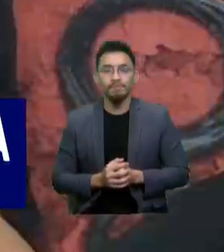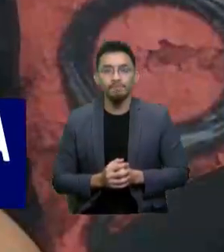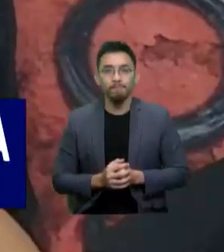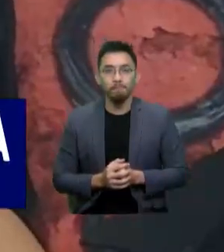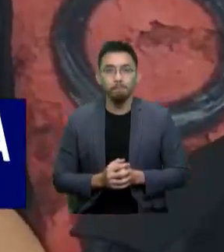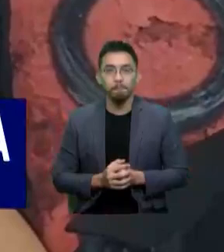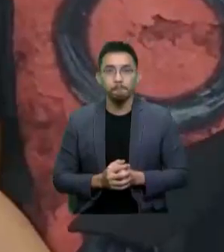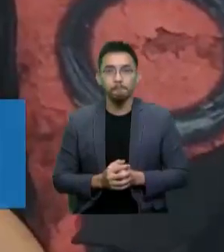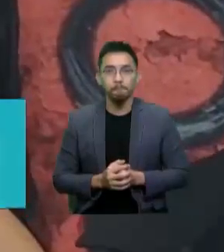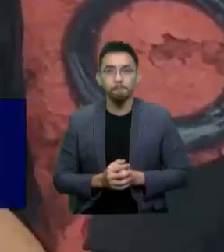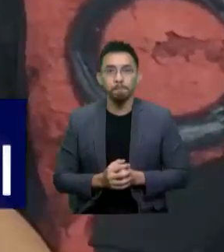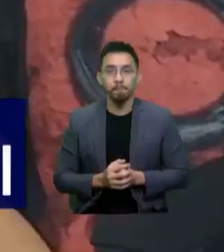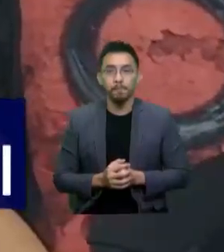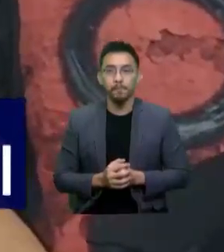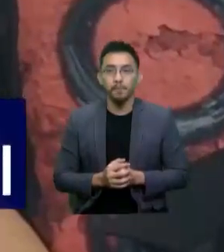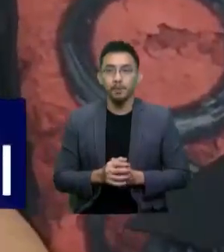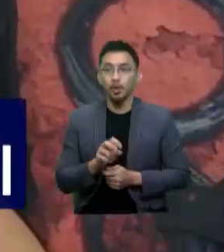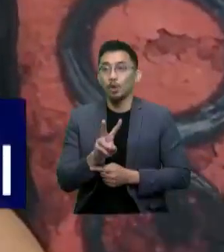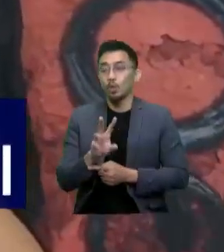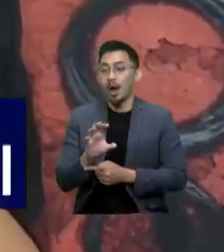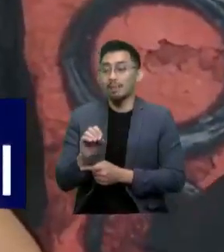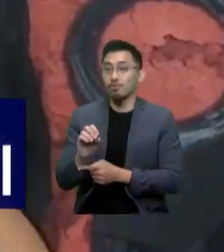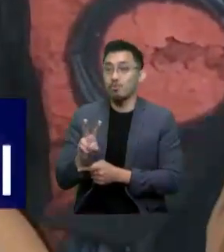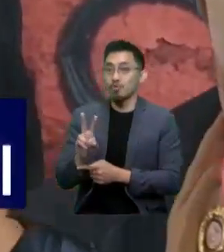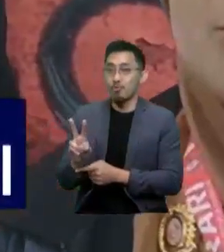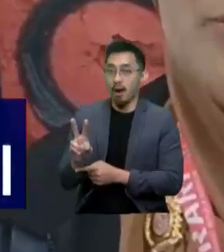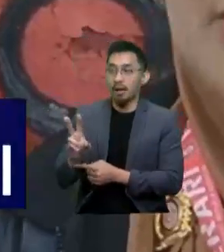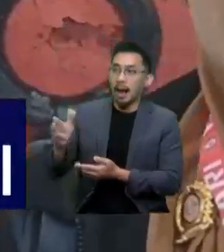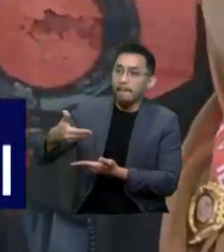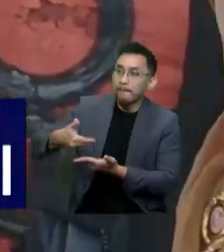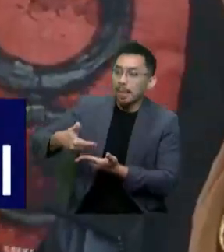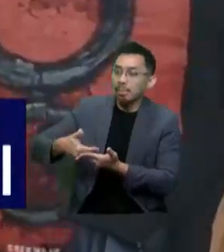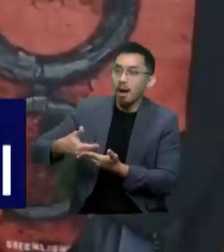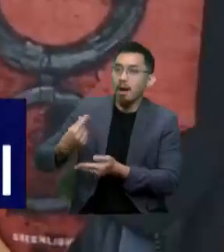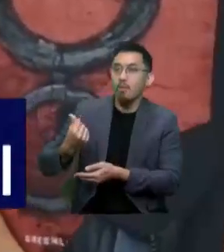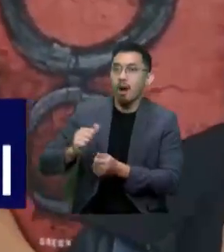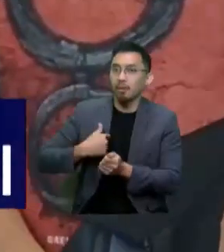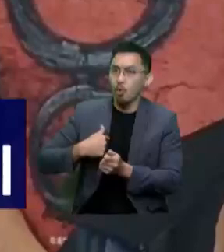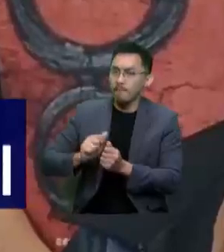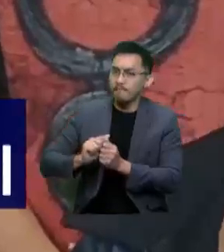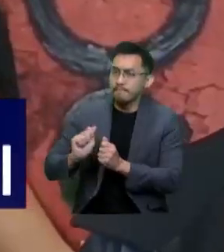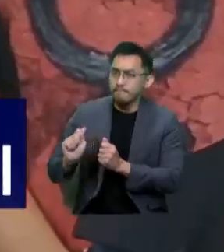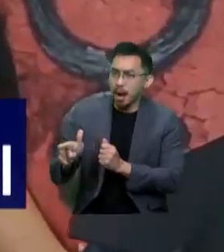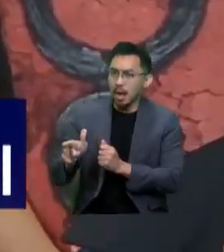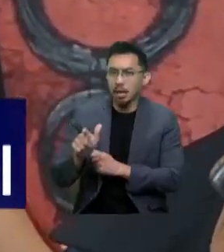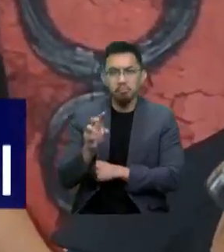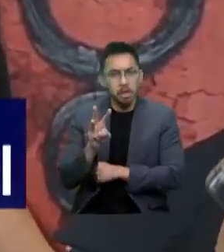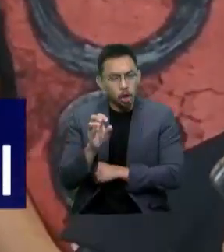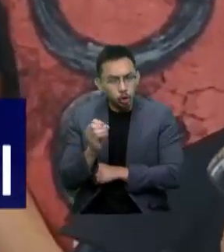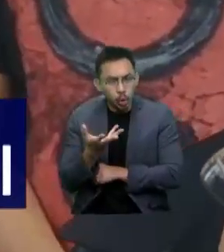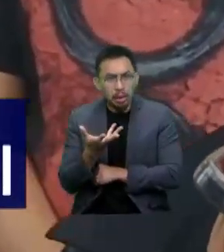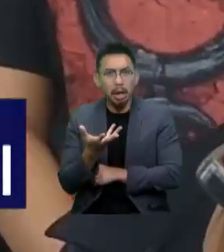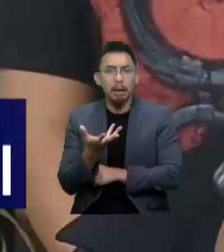Tahun 2022 aja saya sudah diminta untuk bayar konsulat. Berapa itu? Berapa juta? Itu 3 juta dari bayar konsulat, itu